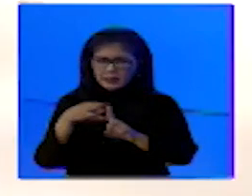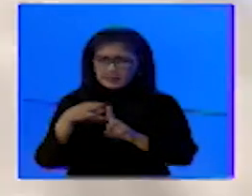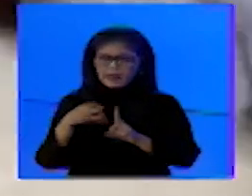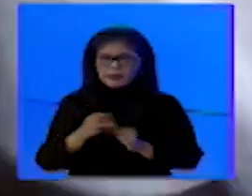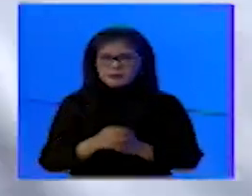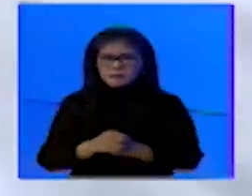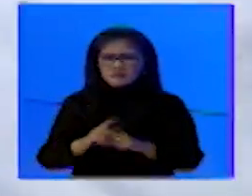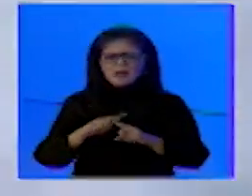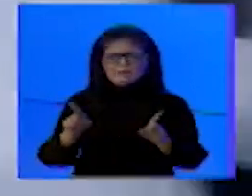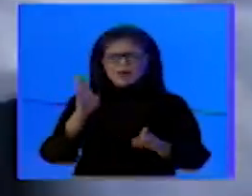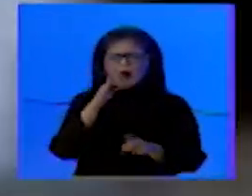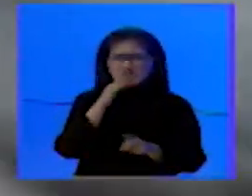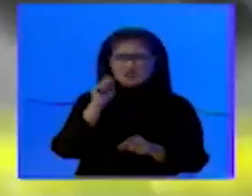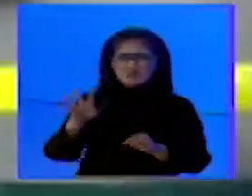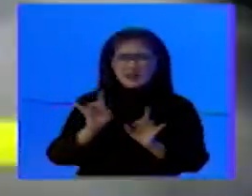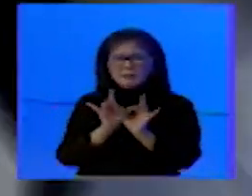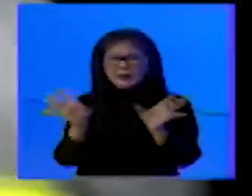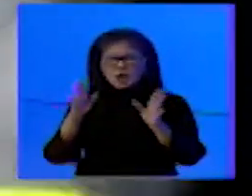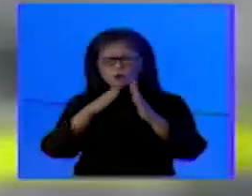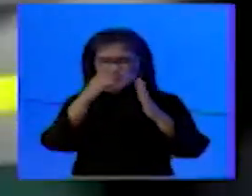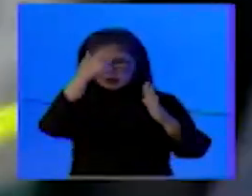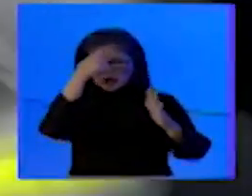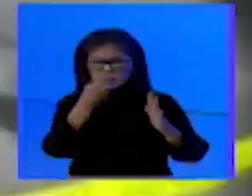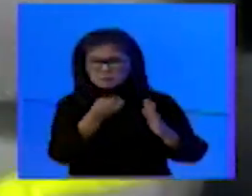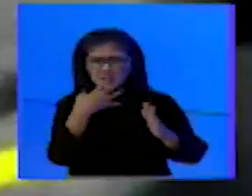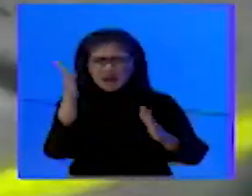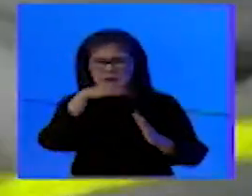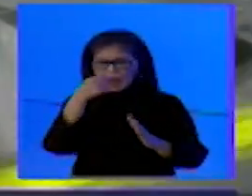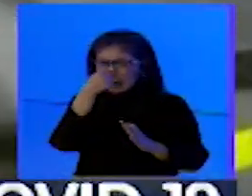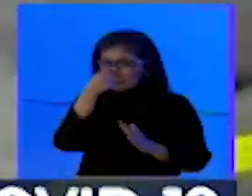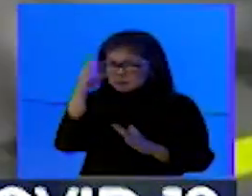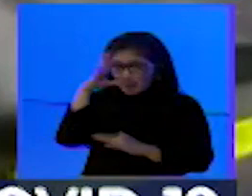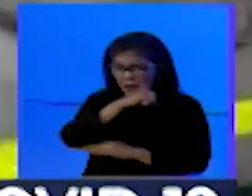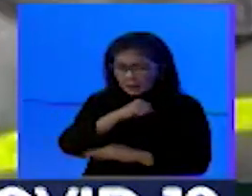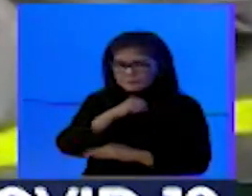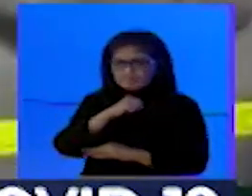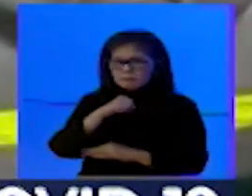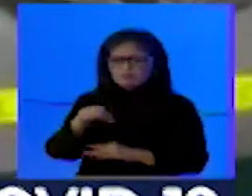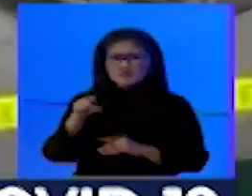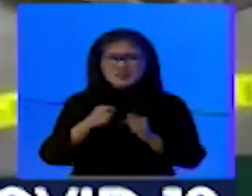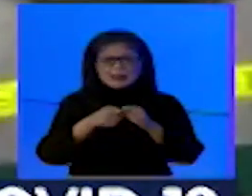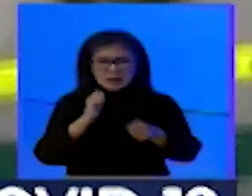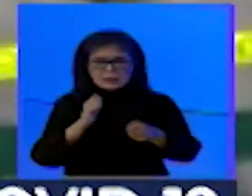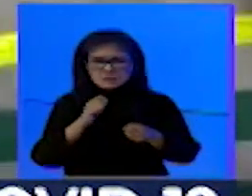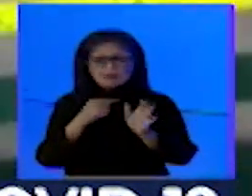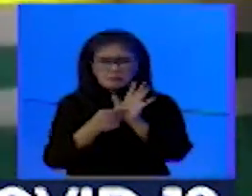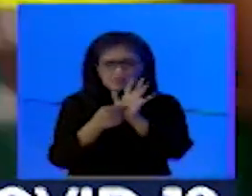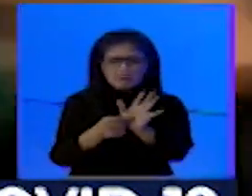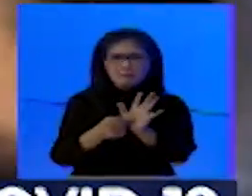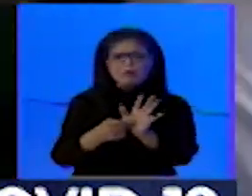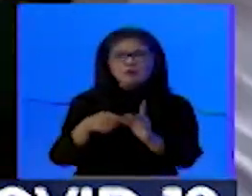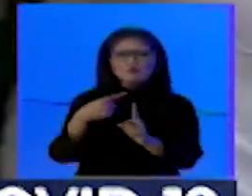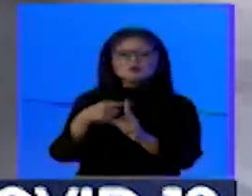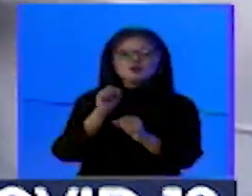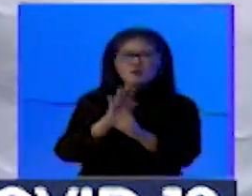Namun alasan tersebut berbeda dengan pihak rumah sakit yang pada Kamis malam menyatakan hasil pemeriksaan pasien yang telah keluar menunjukkan